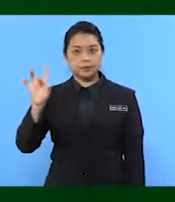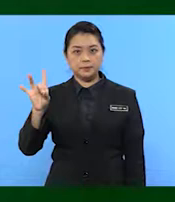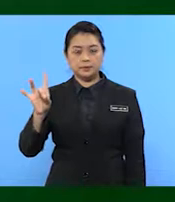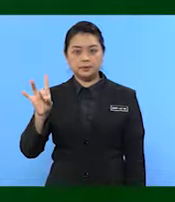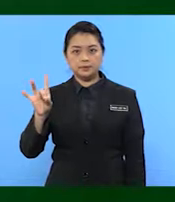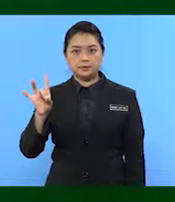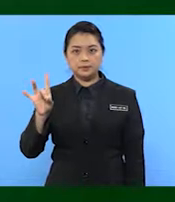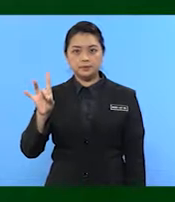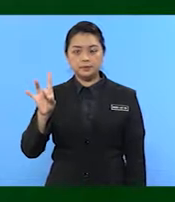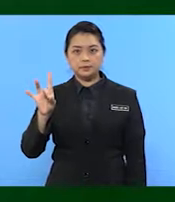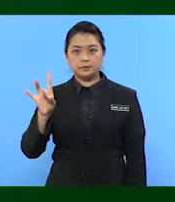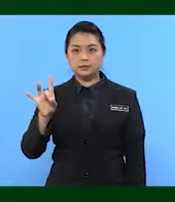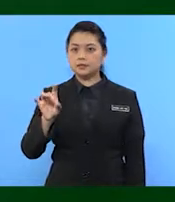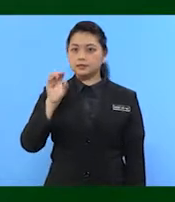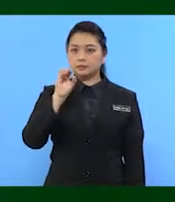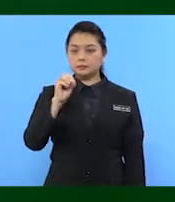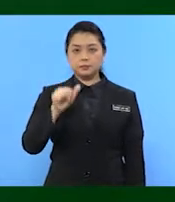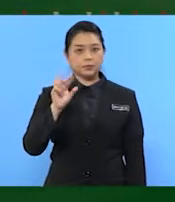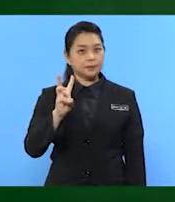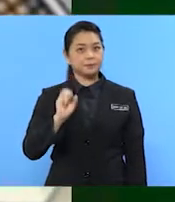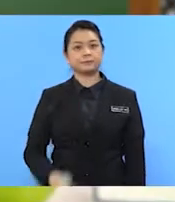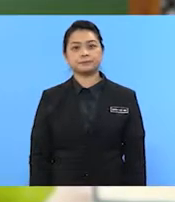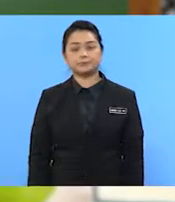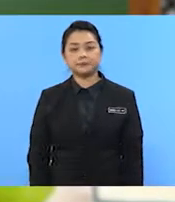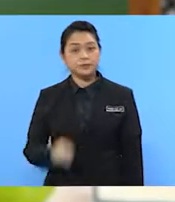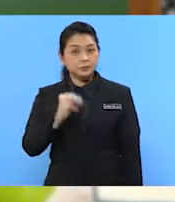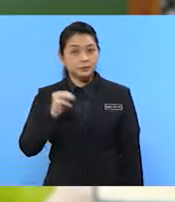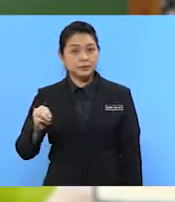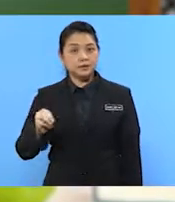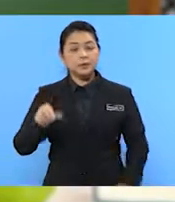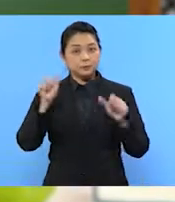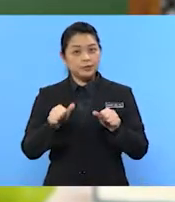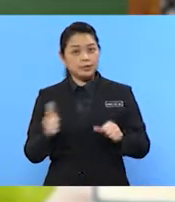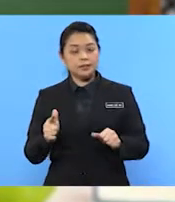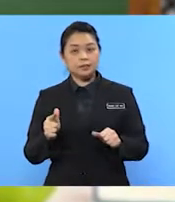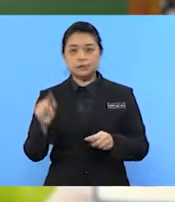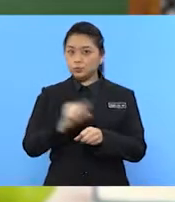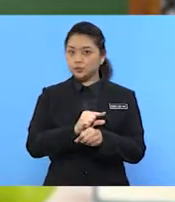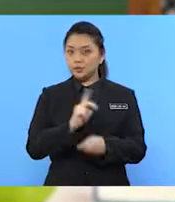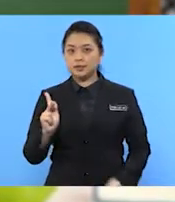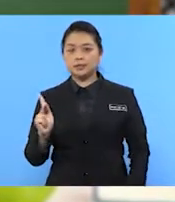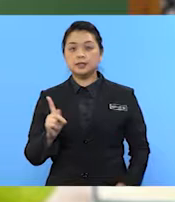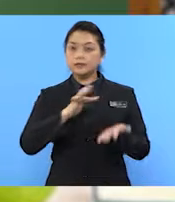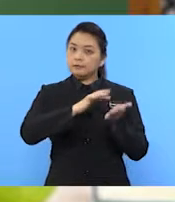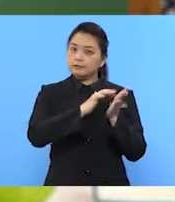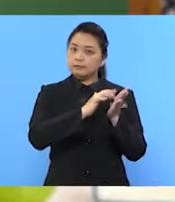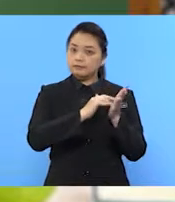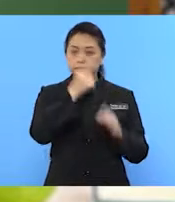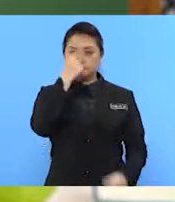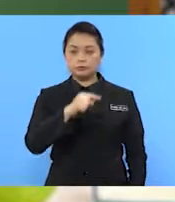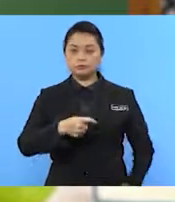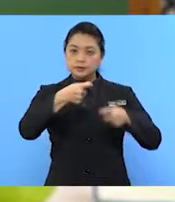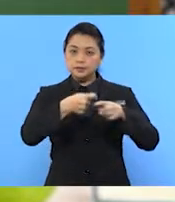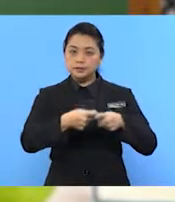8 kepada sifar perpuluhan 6. Murid-murid bolehlah menggunakan kalkulator untuk